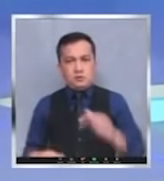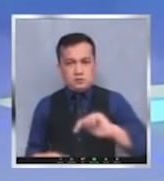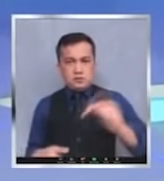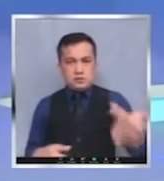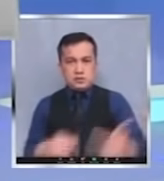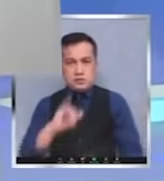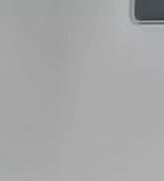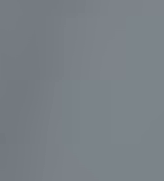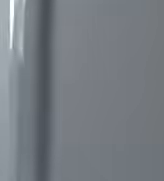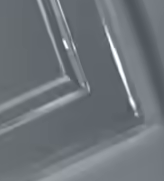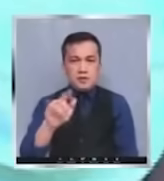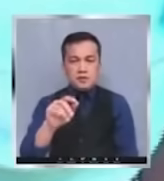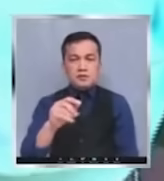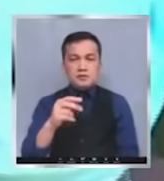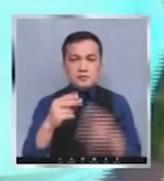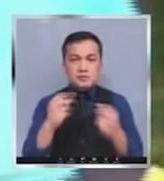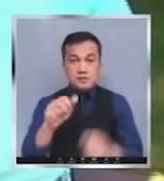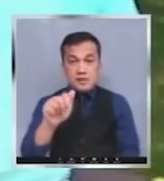Balitang Amiano.